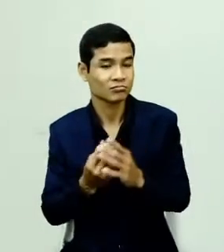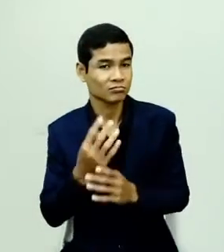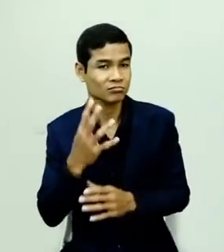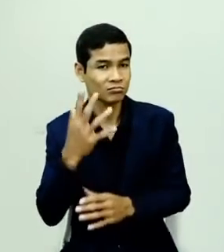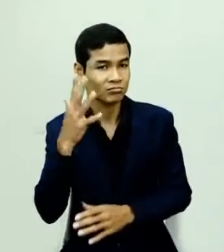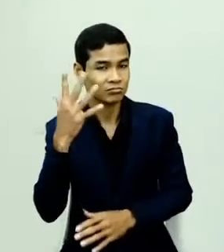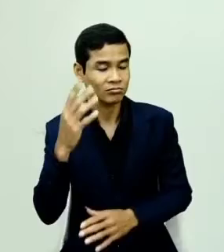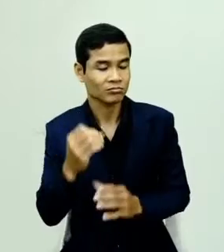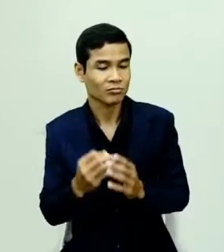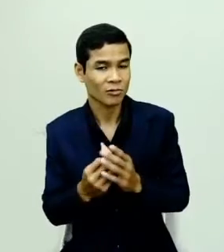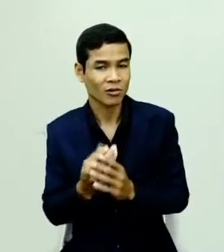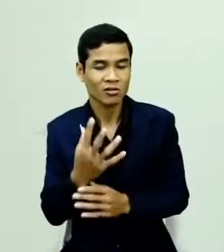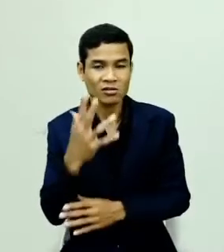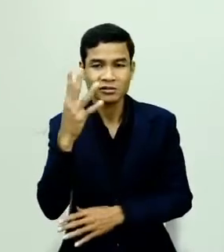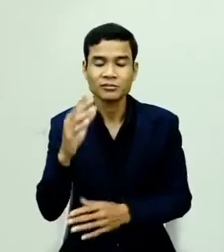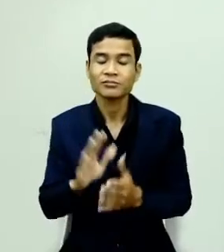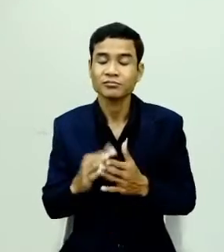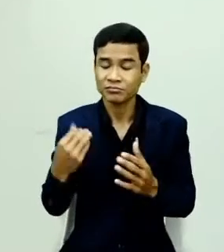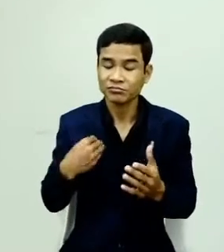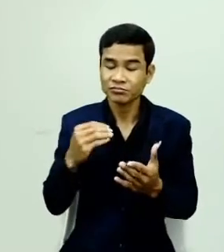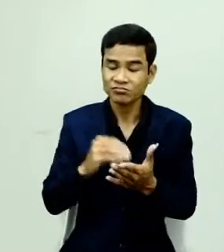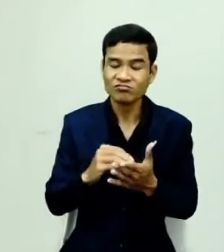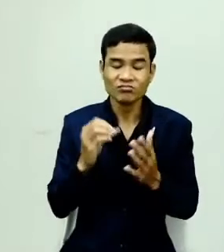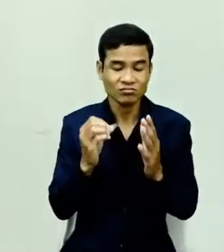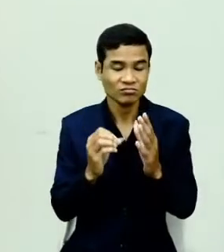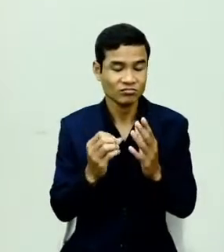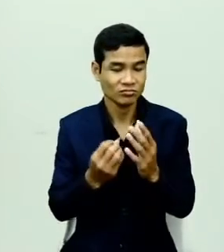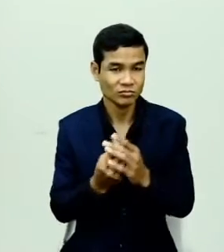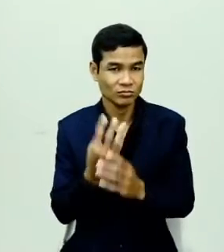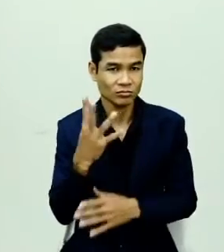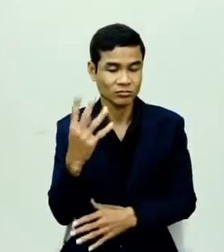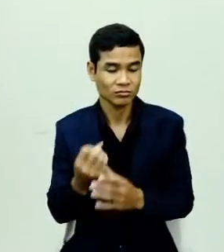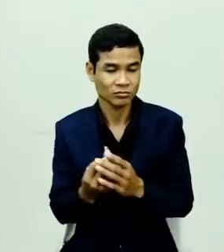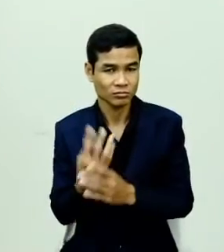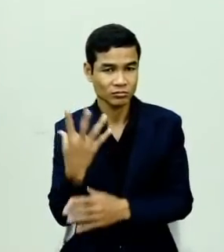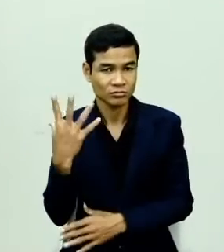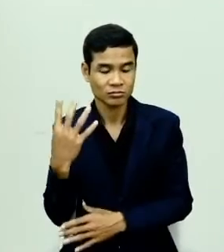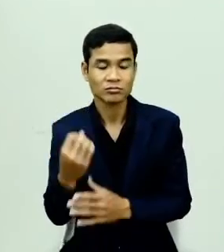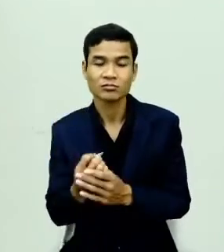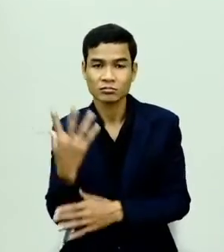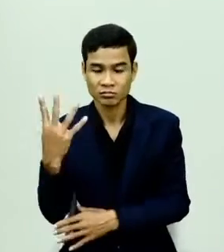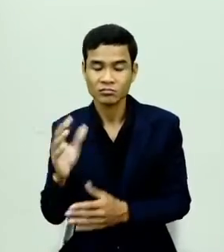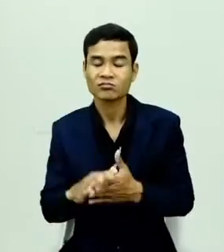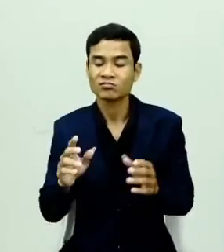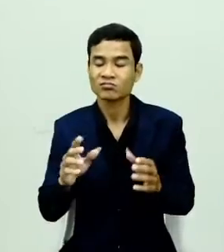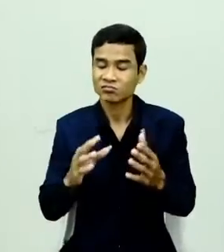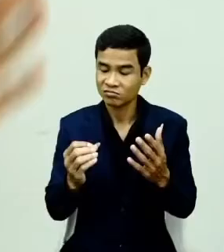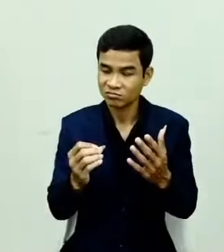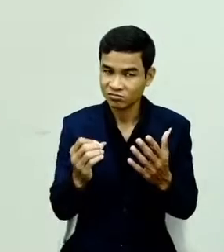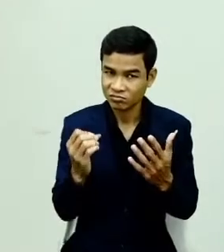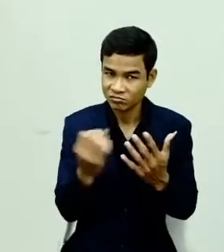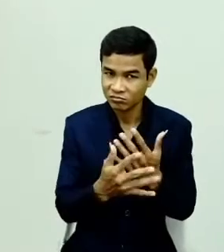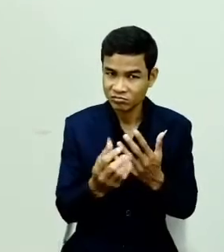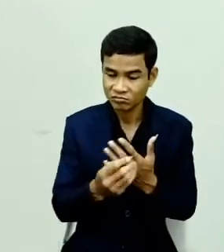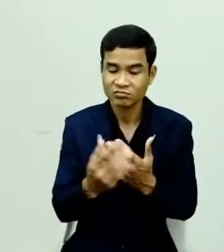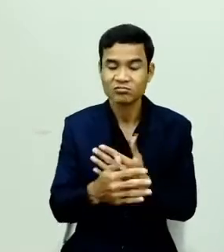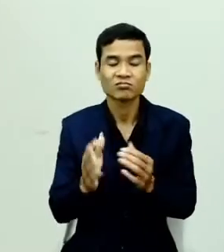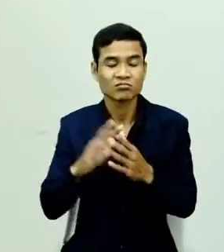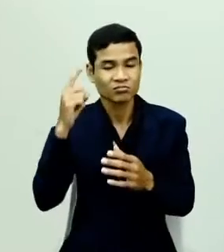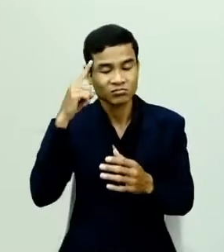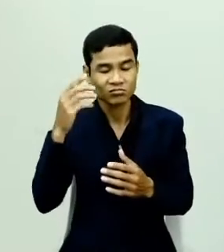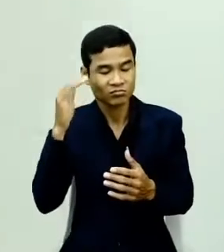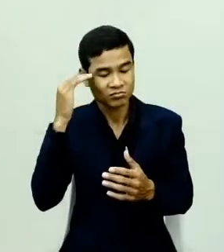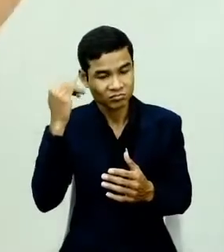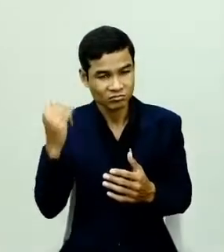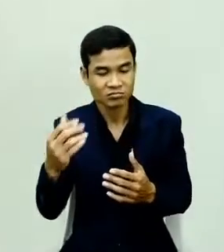ចាហើយមានចាមានដំណាំទៀតណាកូនណាចាតែយើងអត់ទាន់ដឹងថាតើក្មេងប្រុសពាក់អាវសនឹងឈ្មោះ